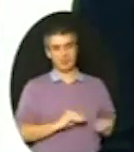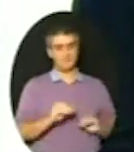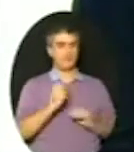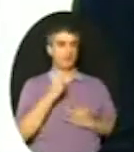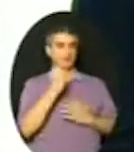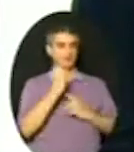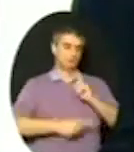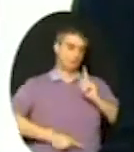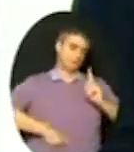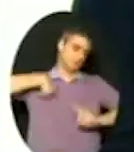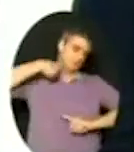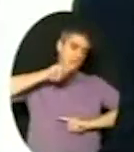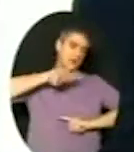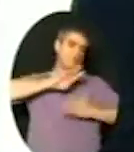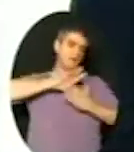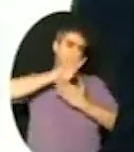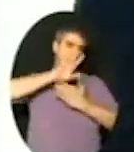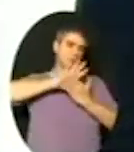תקציבית בשנת